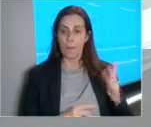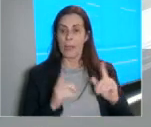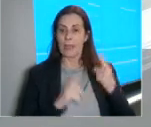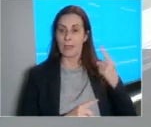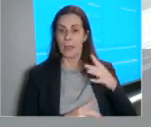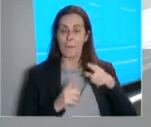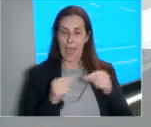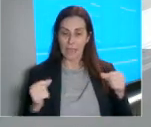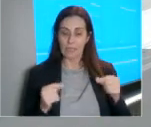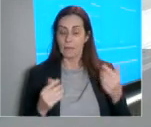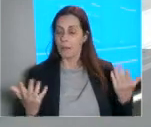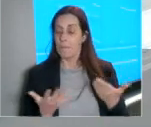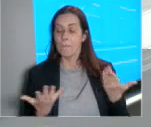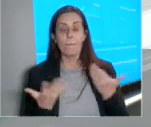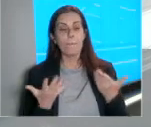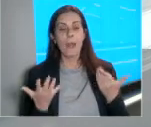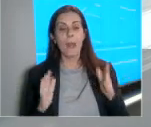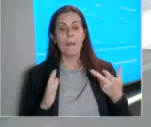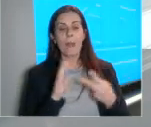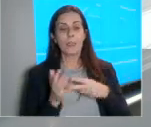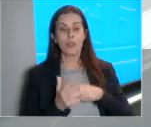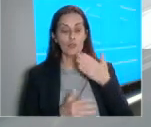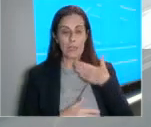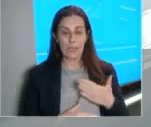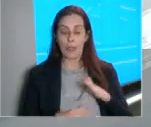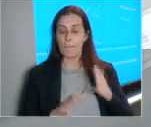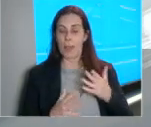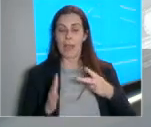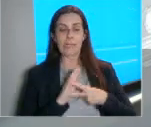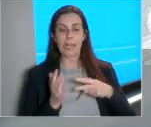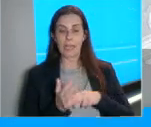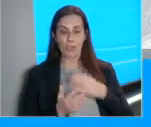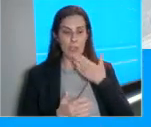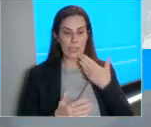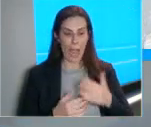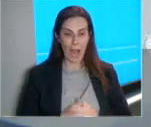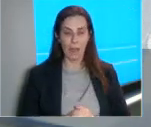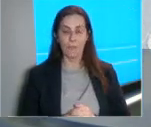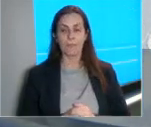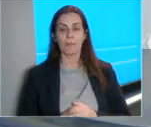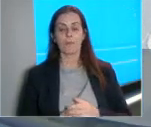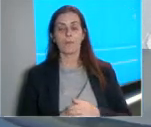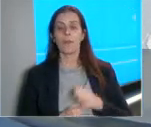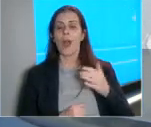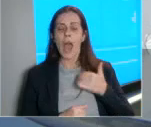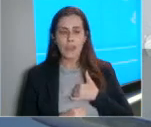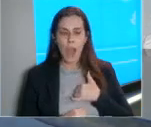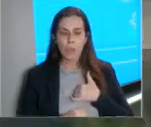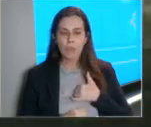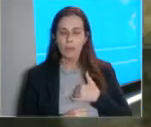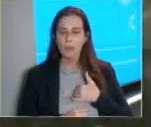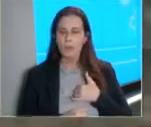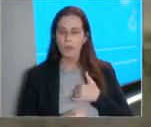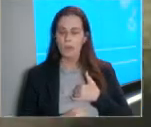הולך לקרות בעזה, מה המדיניות של מדינת ישראל ומה האסטרטגיה של מדינת ישראל לעתיד. אנחנו, אתה